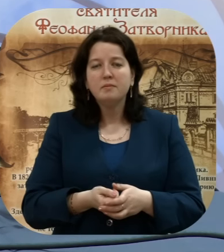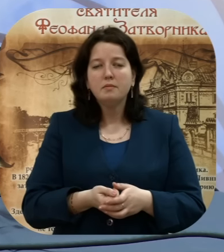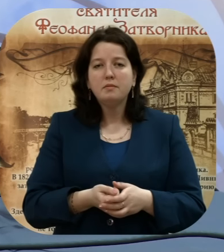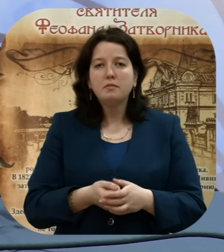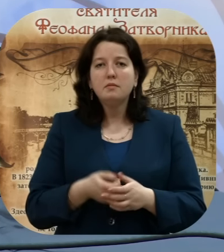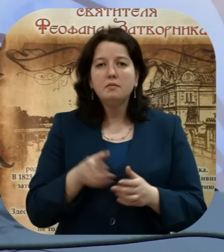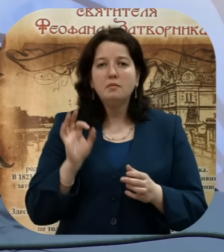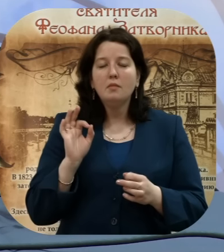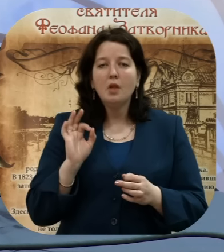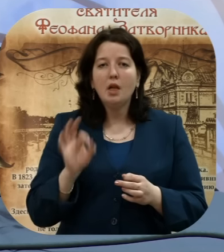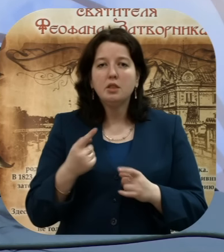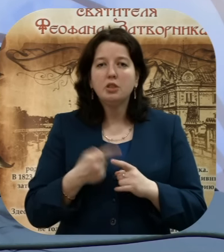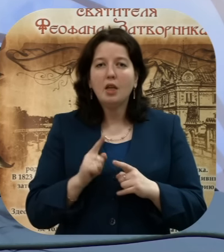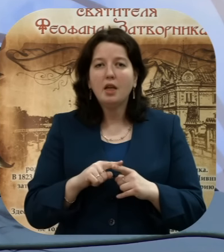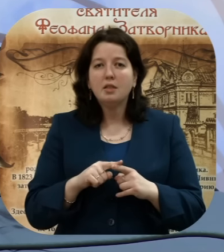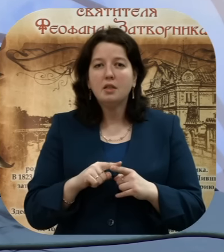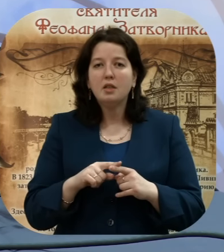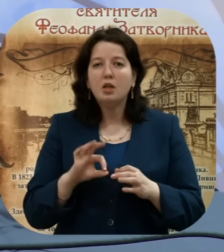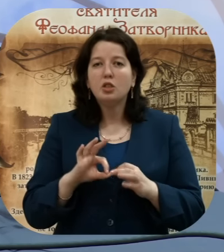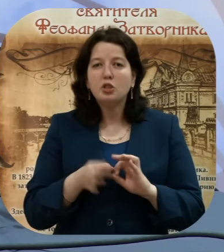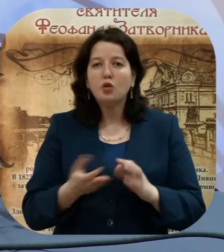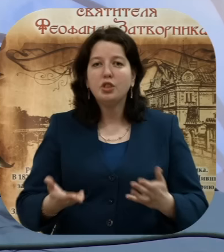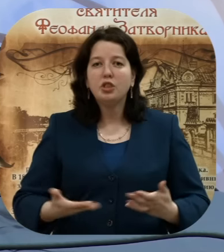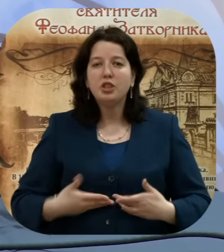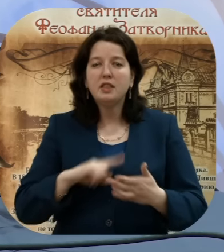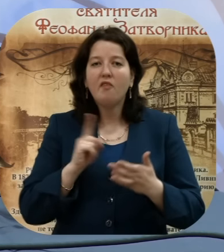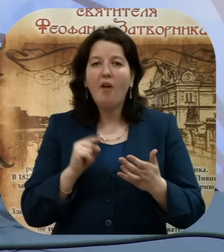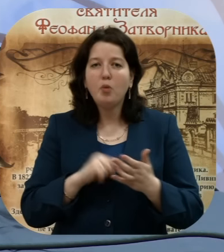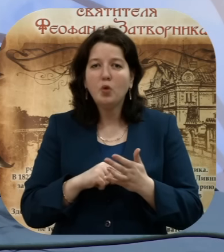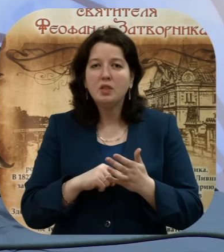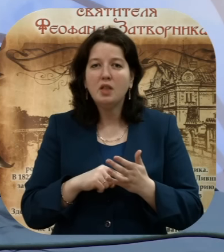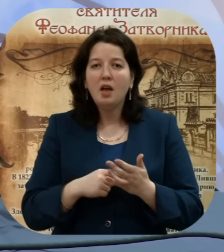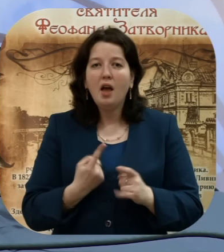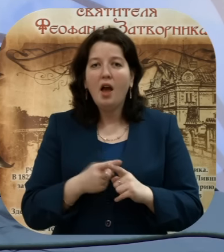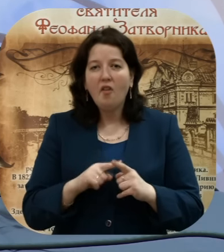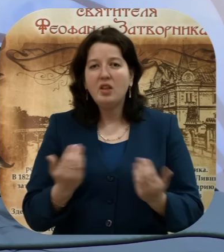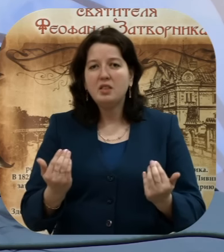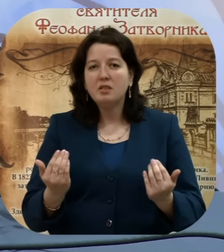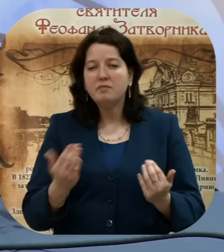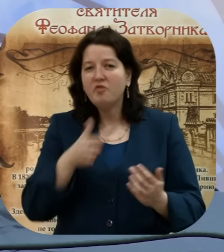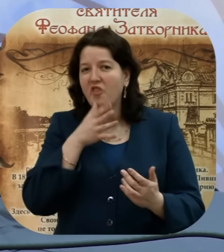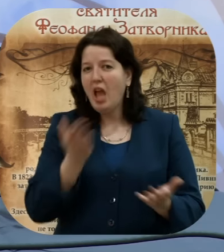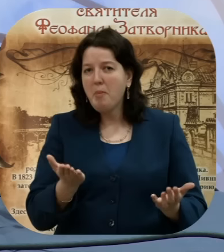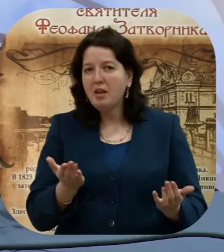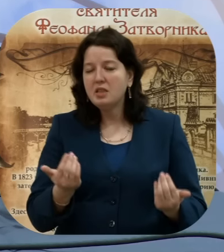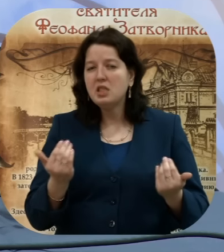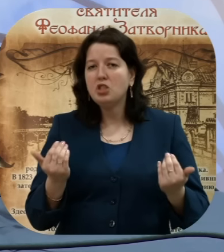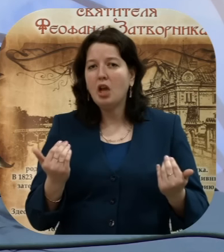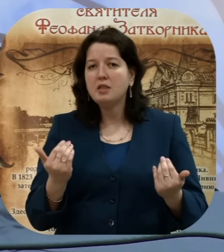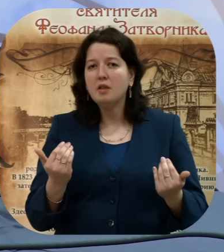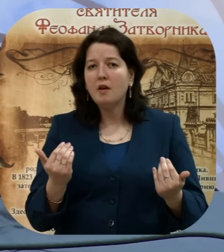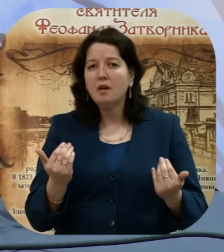проживешь? Конечно, это жизненный вопрос в наше время. И